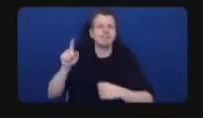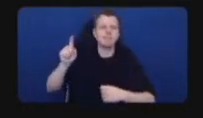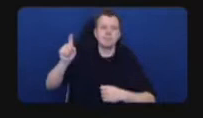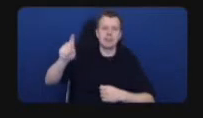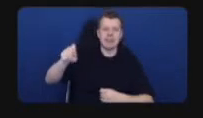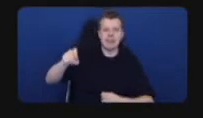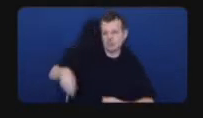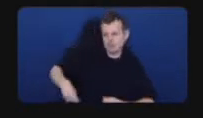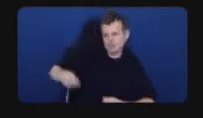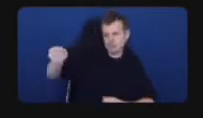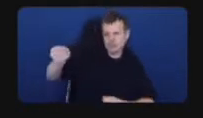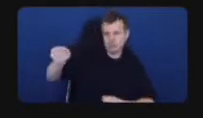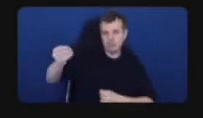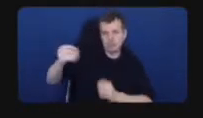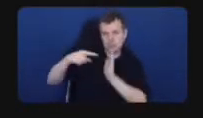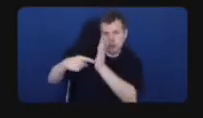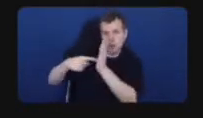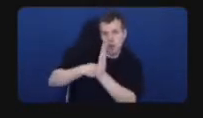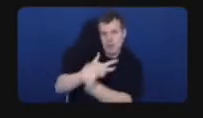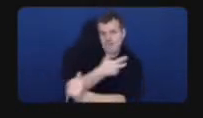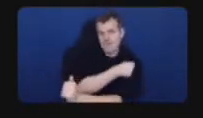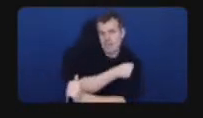是说明是在公共场合的。